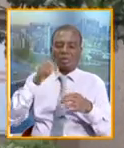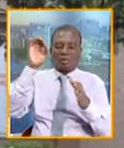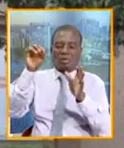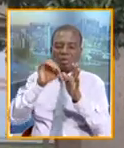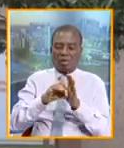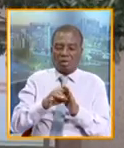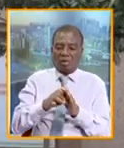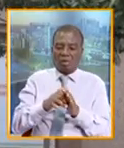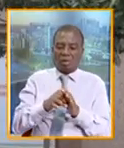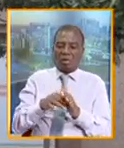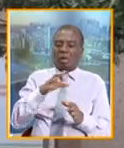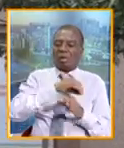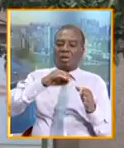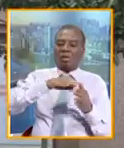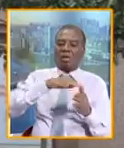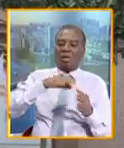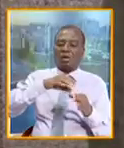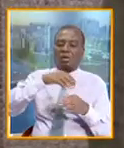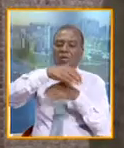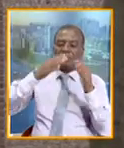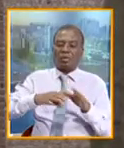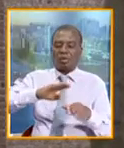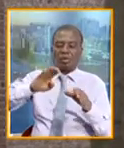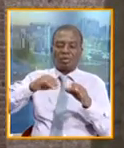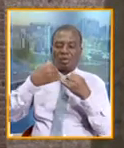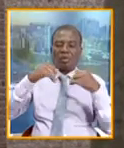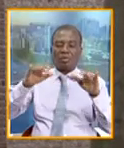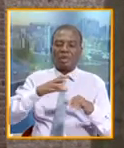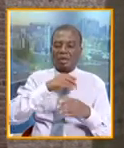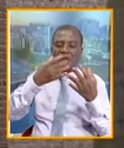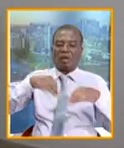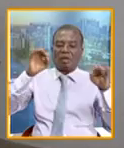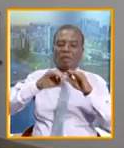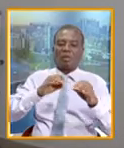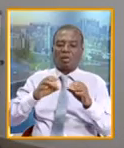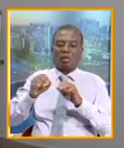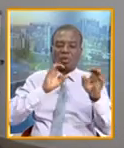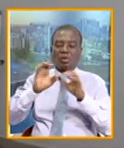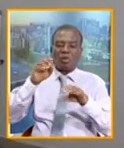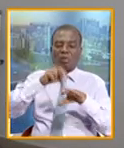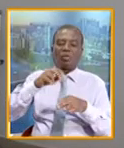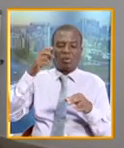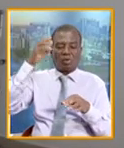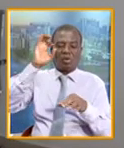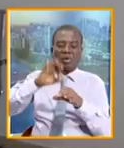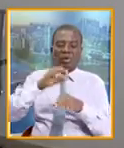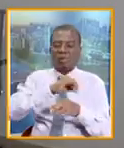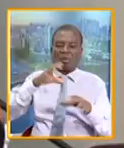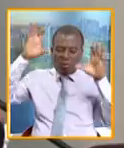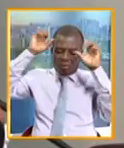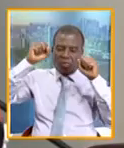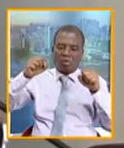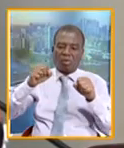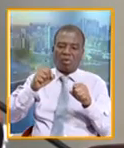Le Centre des médias et de l'information est un important outil de communication pour la CEI. Son